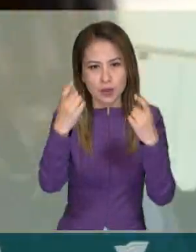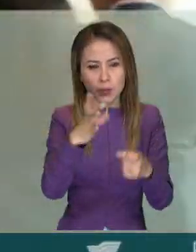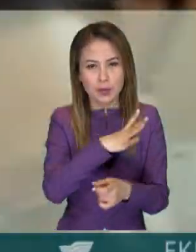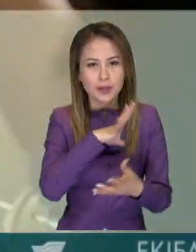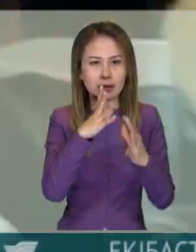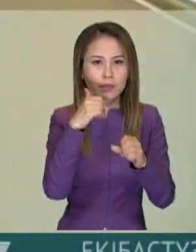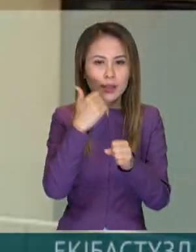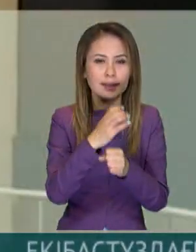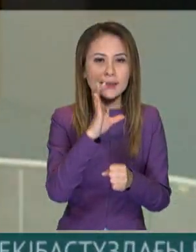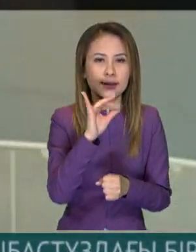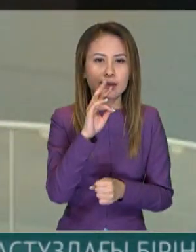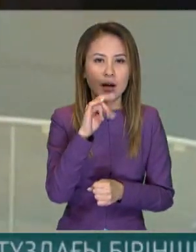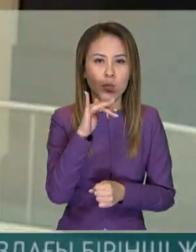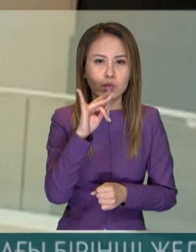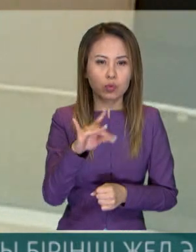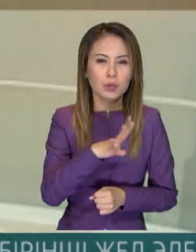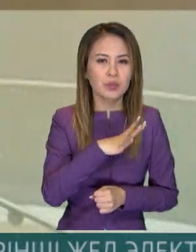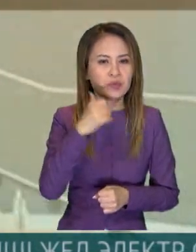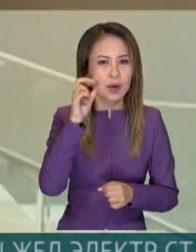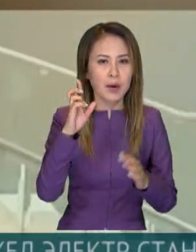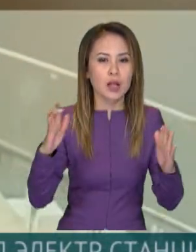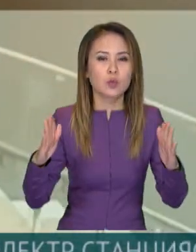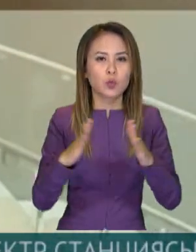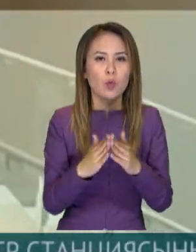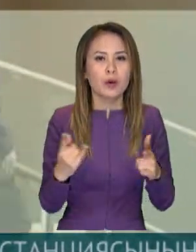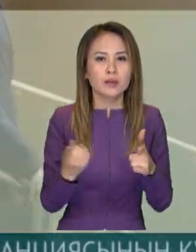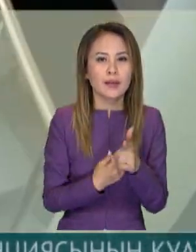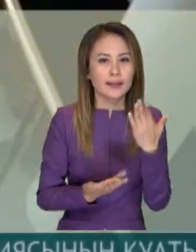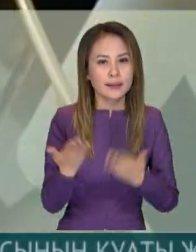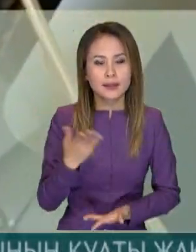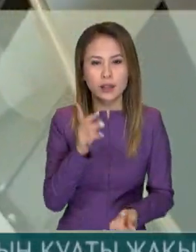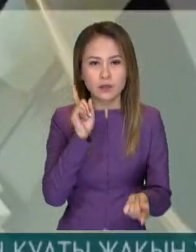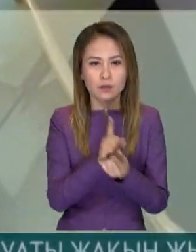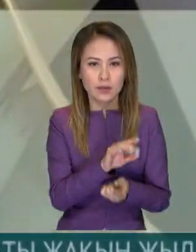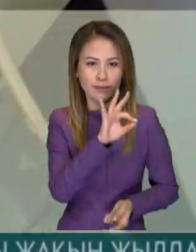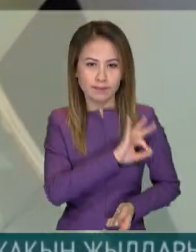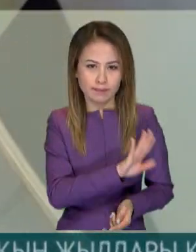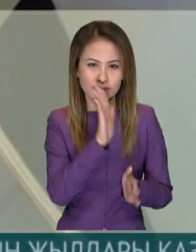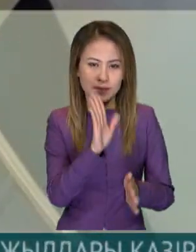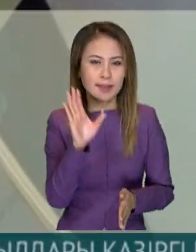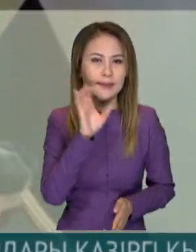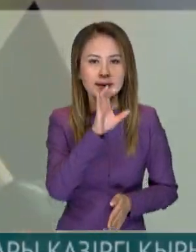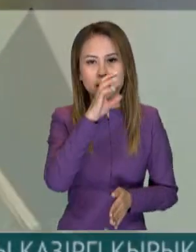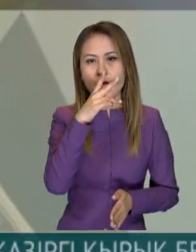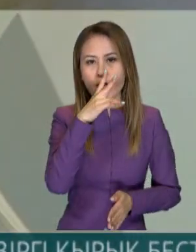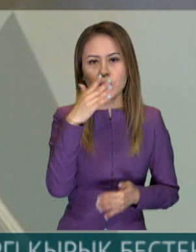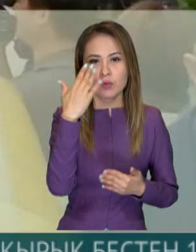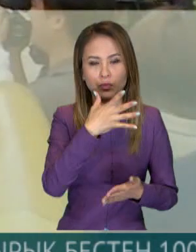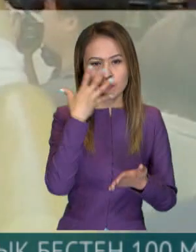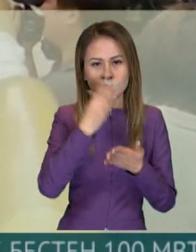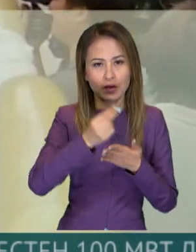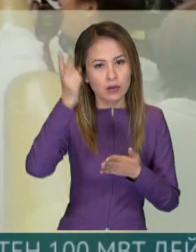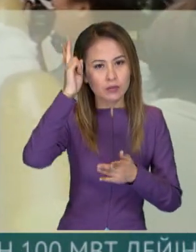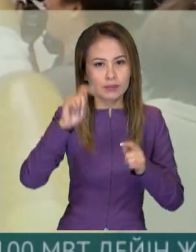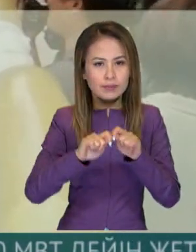басшылары Сингапурге кеше барды. Ақ үй өкілінің айтуынша, егер жүздесу жемісті болса, АҚШ Солтүстік Кореяда өз